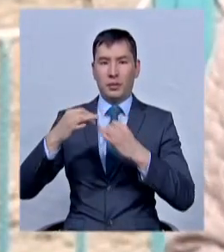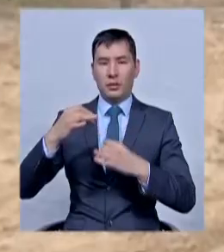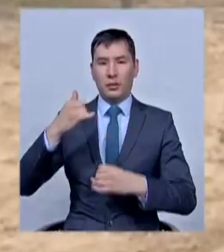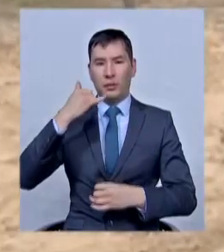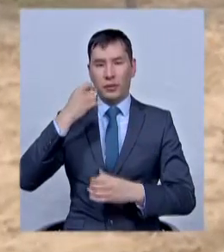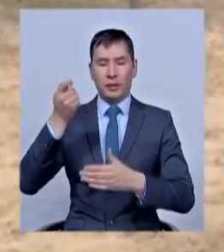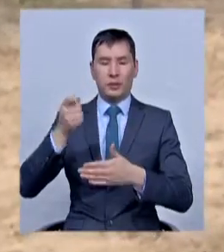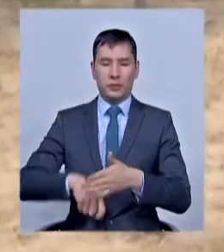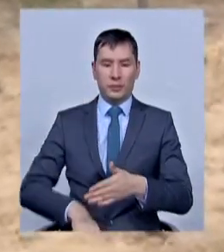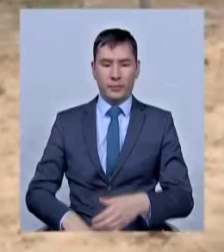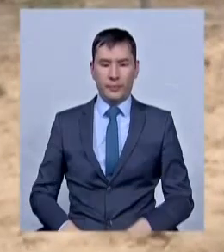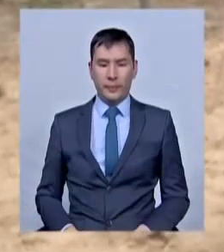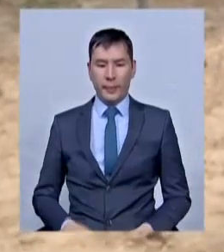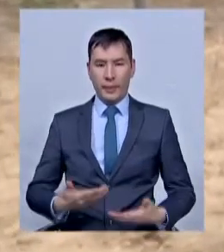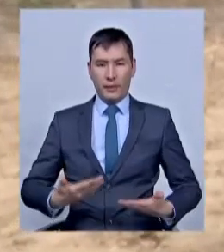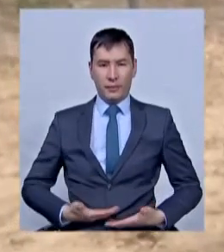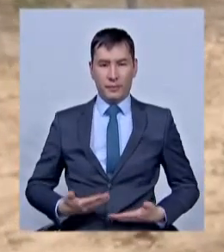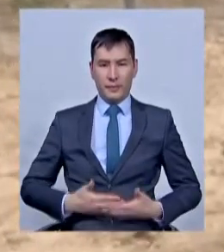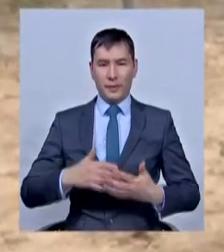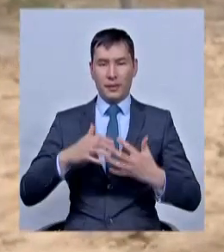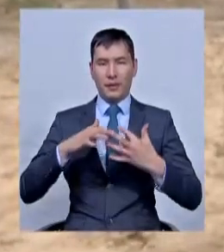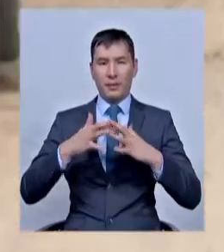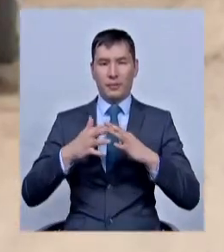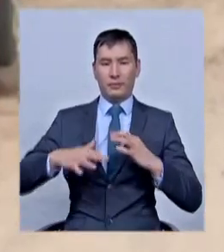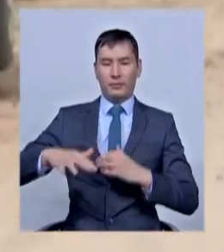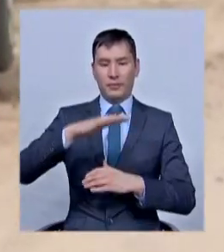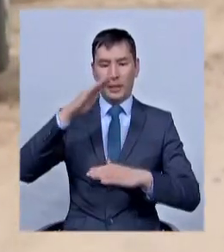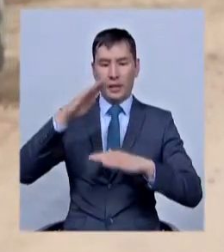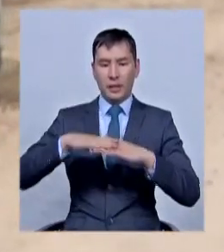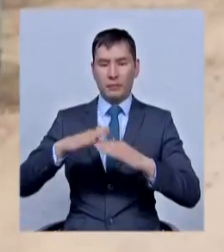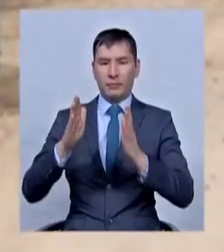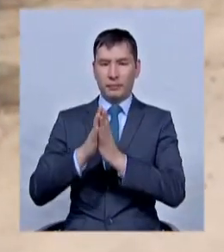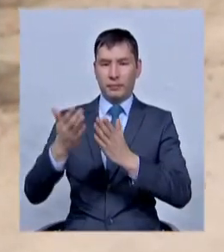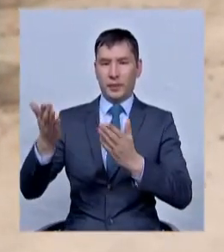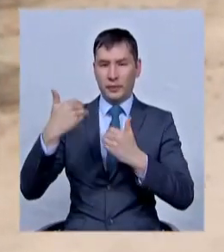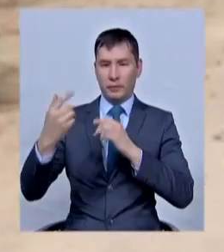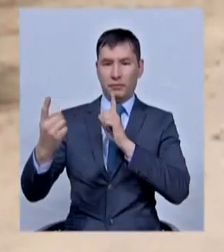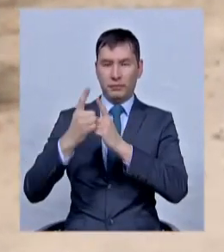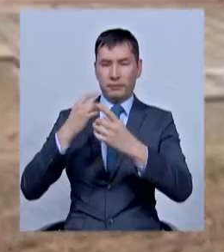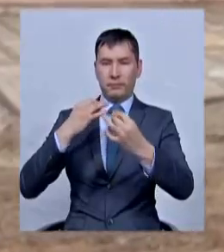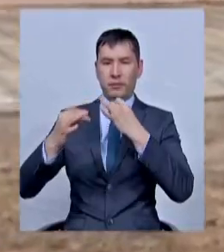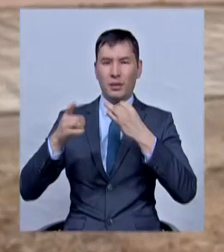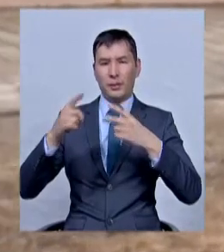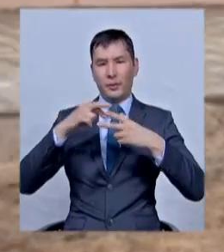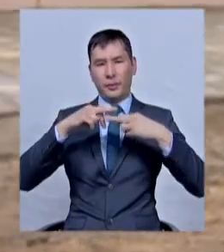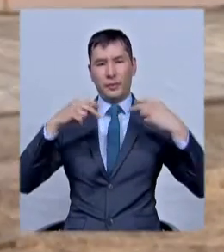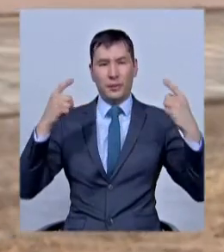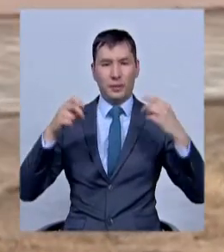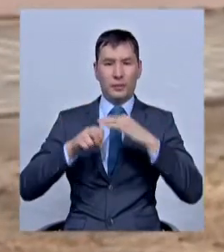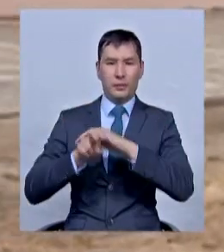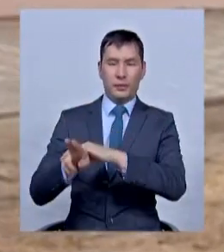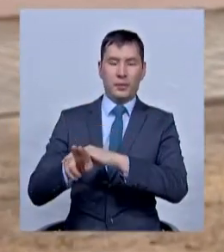тимейді. Тұрғындар аудан әкімі мәселенің мән-жайын түсіндіріп, тілдеспек түгілі түрлі сылтау айтып қашып жүр